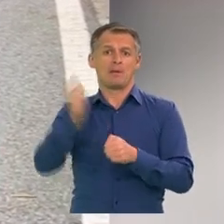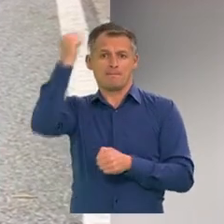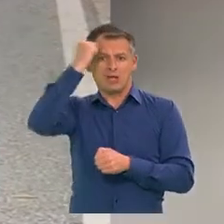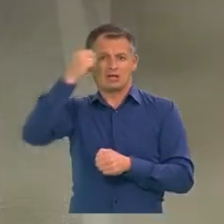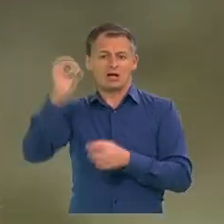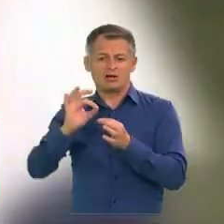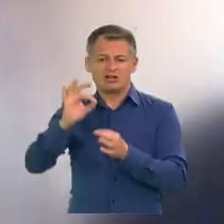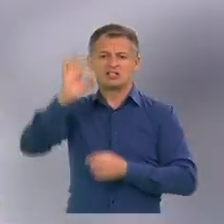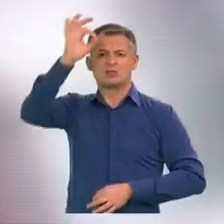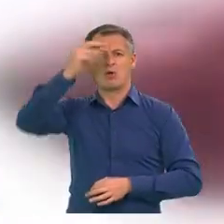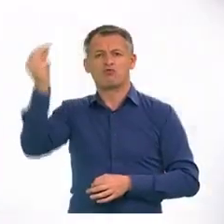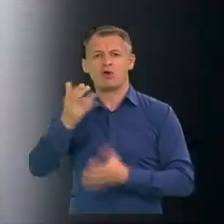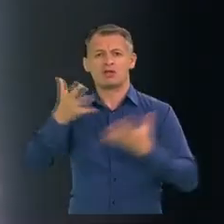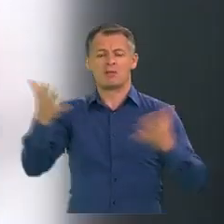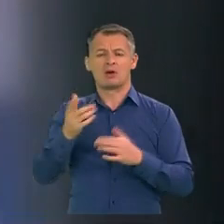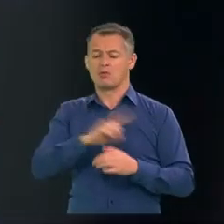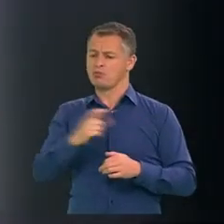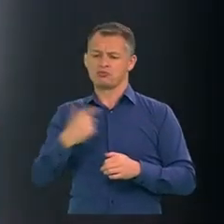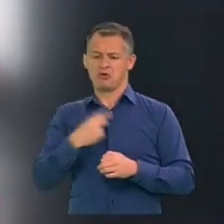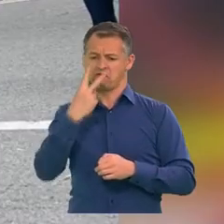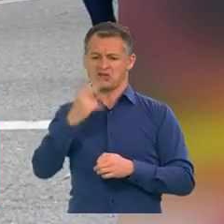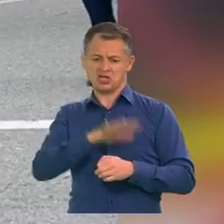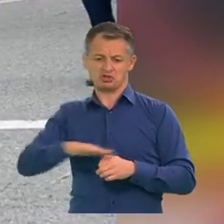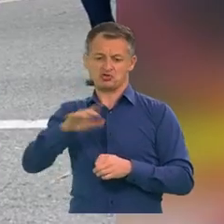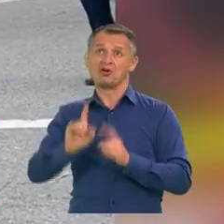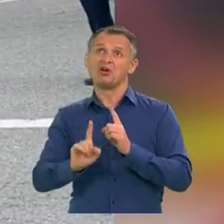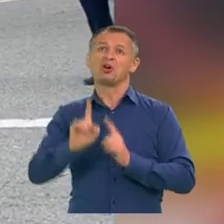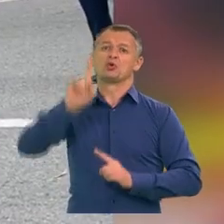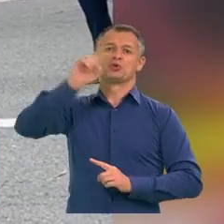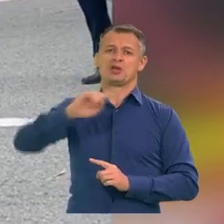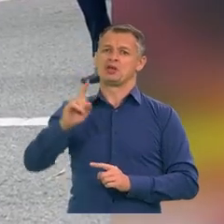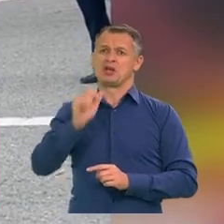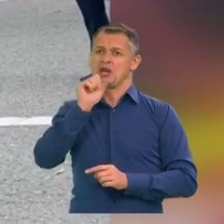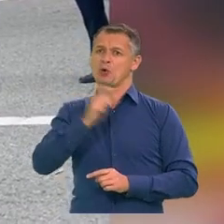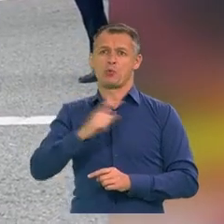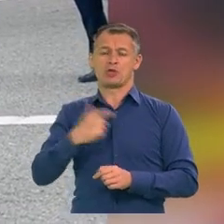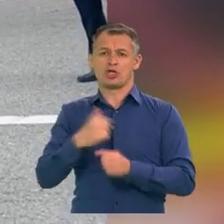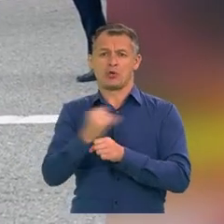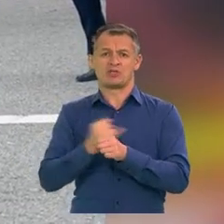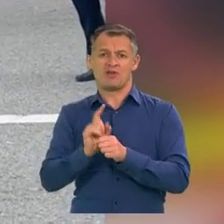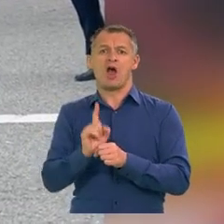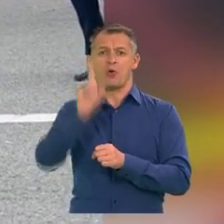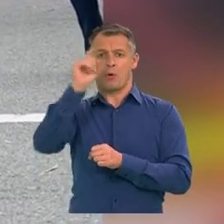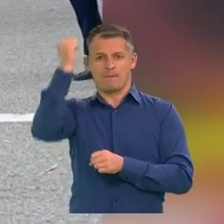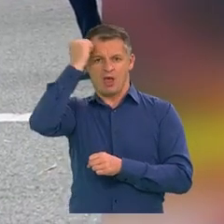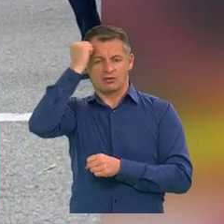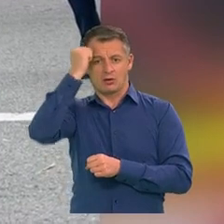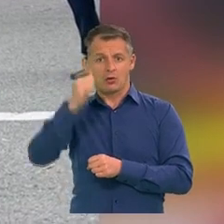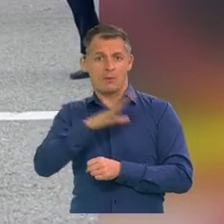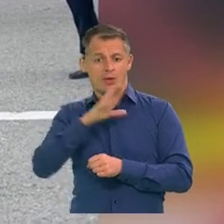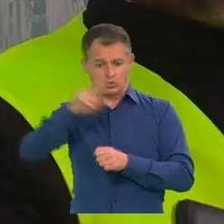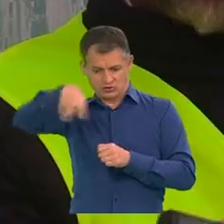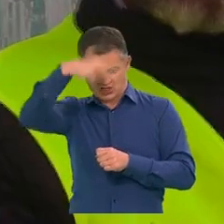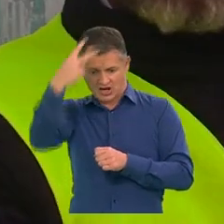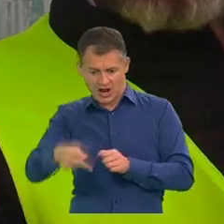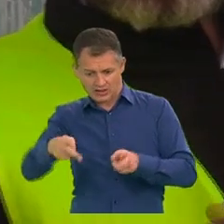foarte mare, deloc vizibilă zona, adică nu putea nimeni să observe că acolo este o piatră cu risc de a cădea în partea